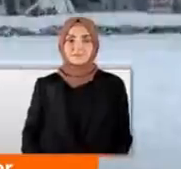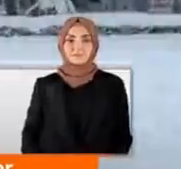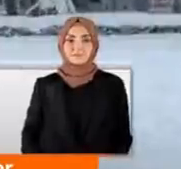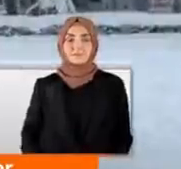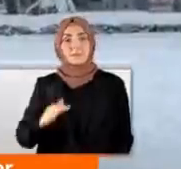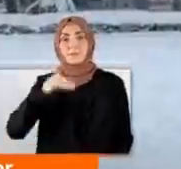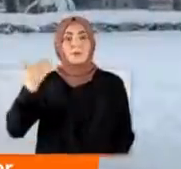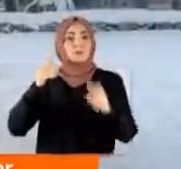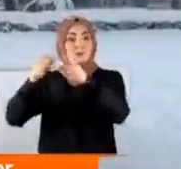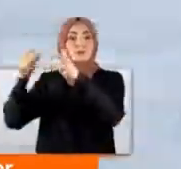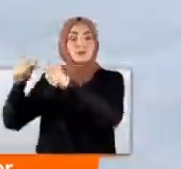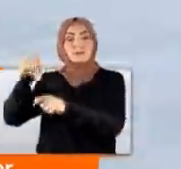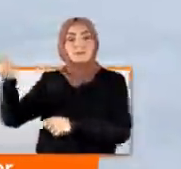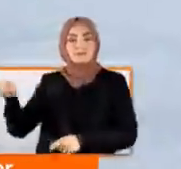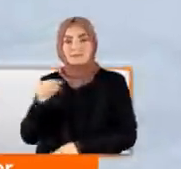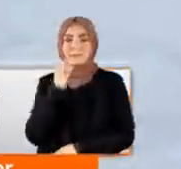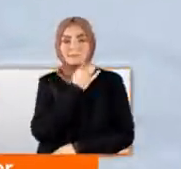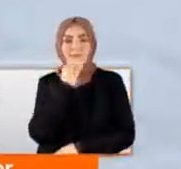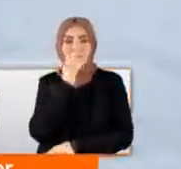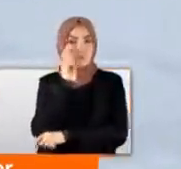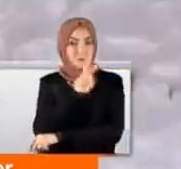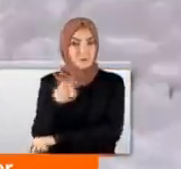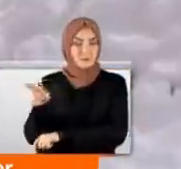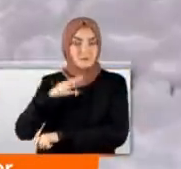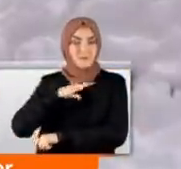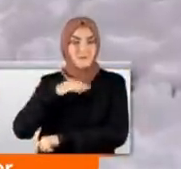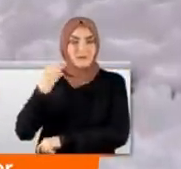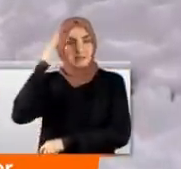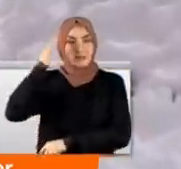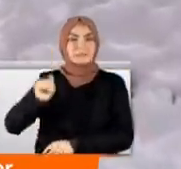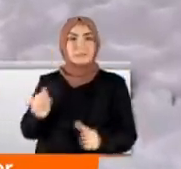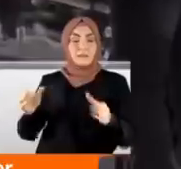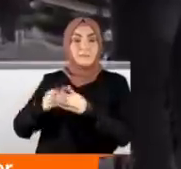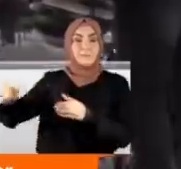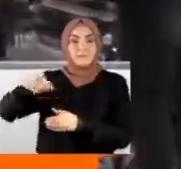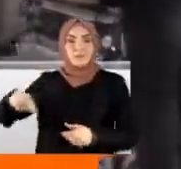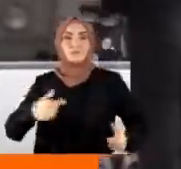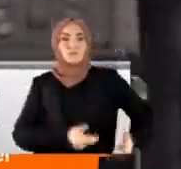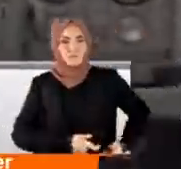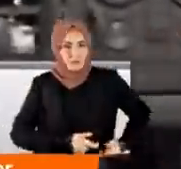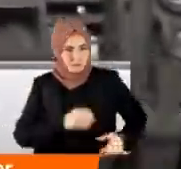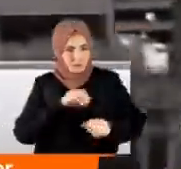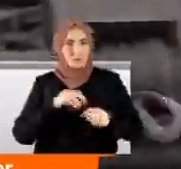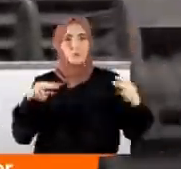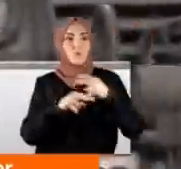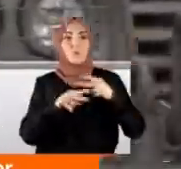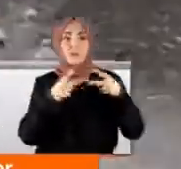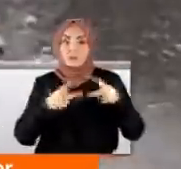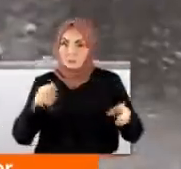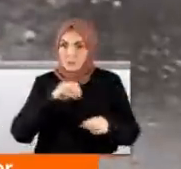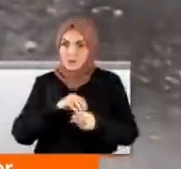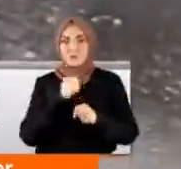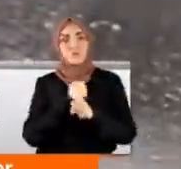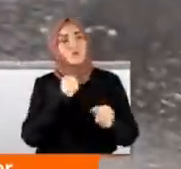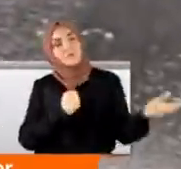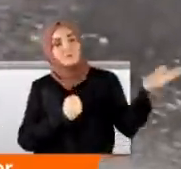Diğer kentlerde de benzer manzaralar vardı. Askeri birlikler hem asayişin sağlanması hem de yolların açılması için göreve çağrıldı.